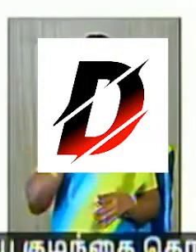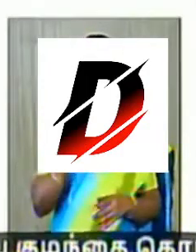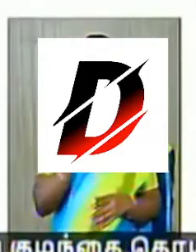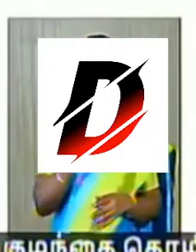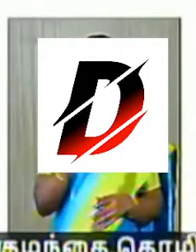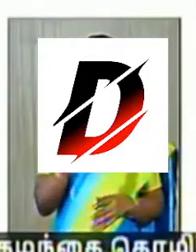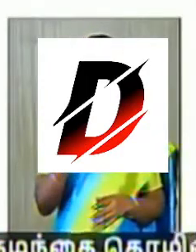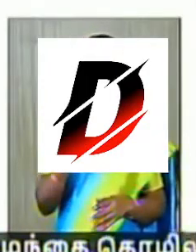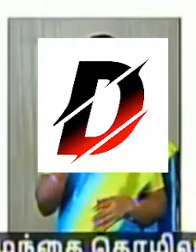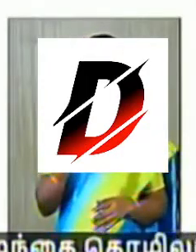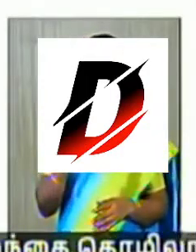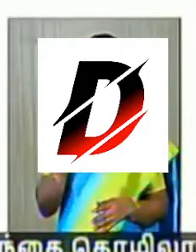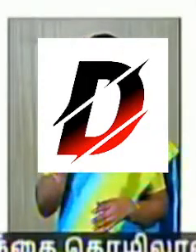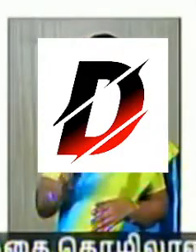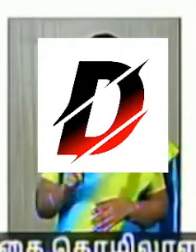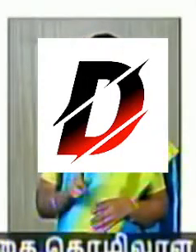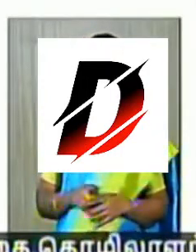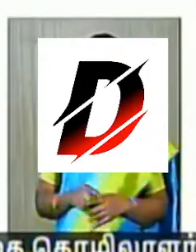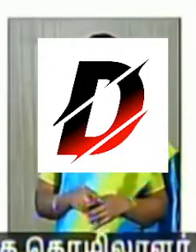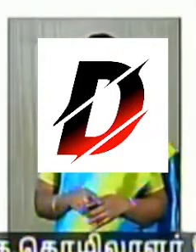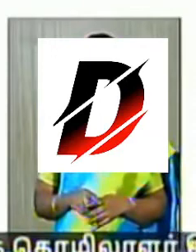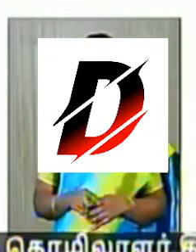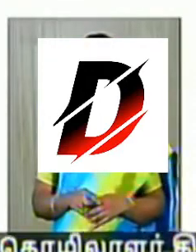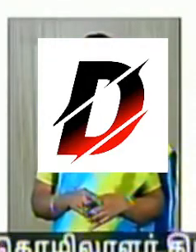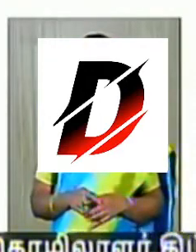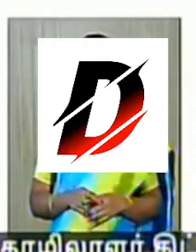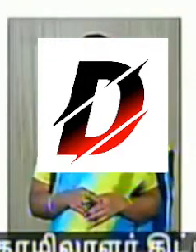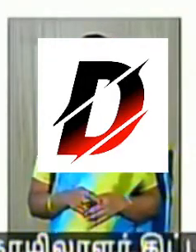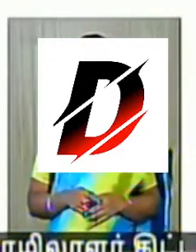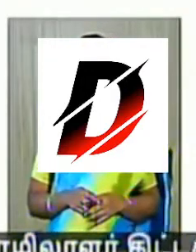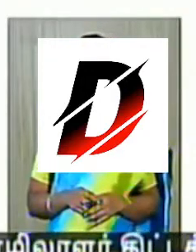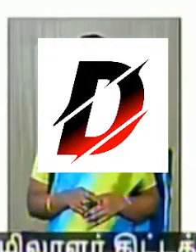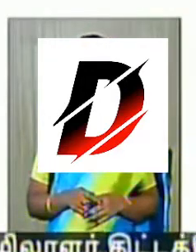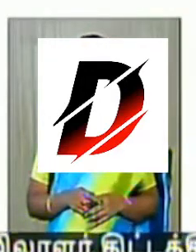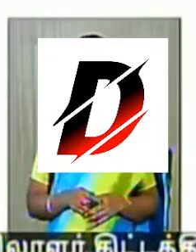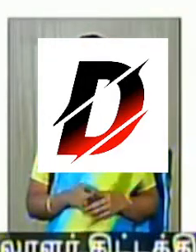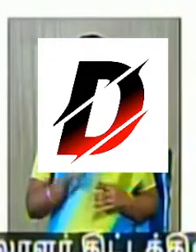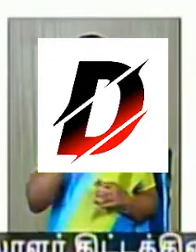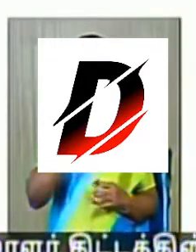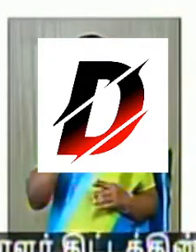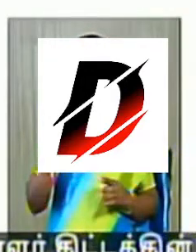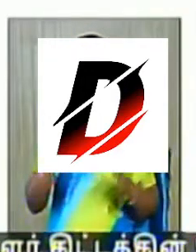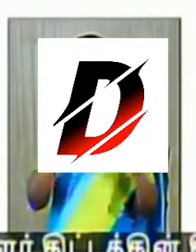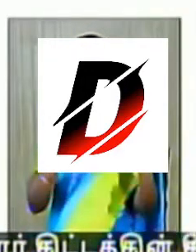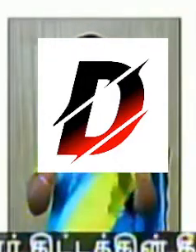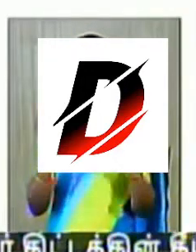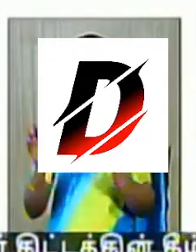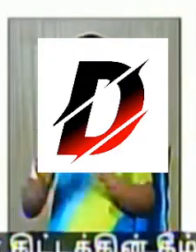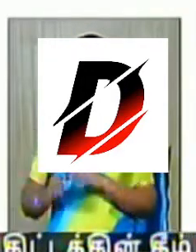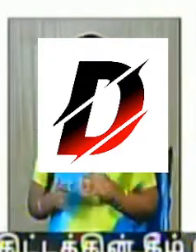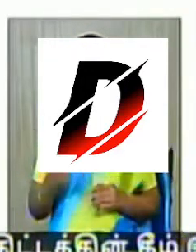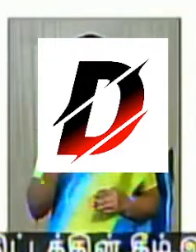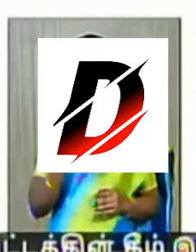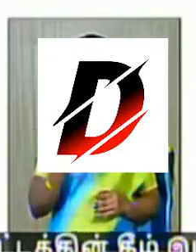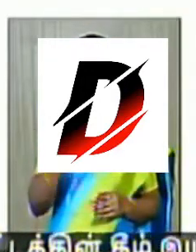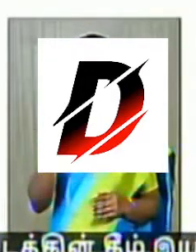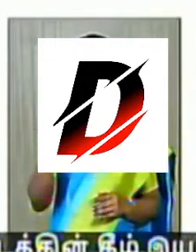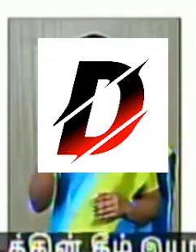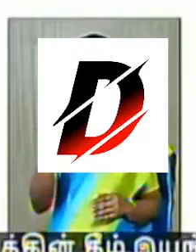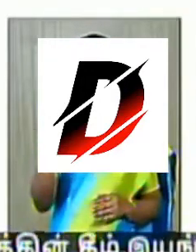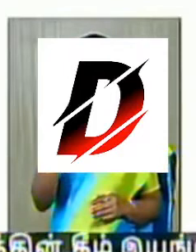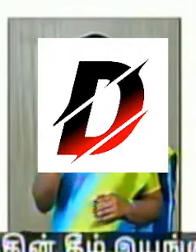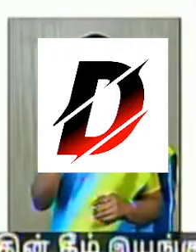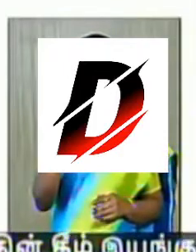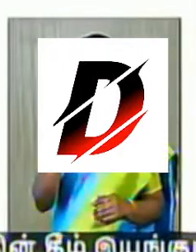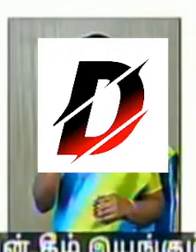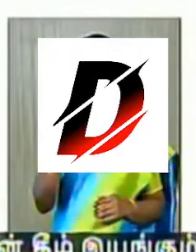எது? ஏழு. அதனால் மைனஸ் நான்கு கமா ஏழு. ஸோ புள்ளிகளை நம்ம எடுத்து எழுதிக்கிறோம், மைனஸ் நான்கு கமா ஏழு,